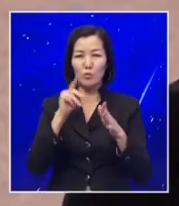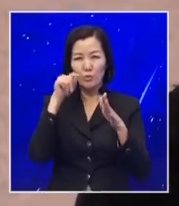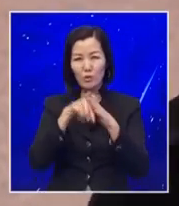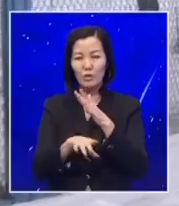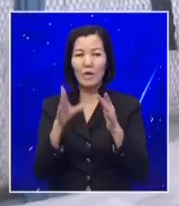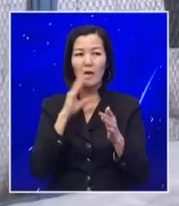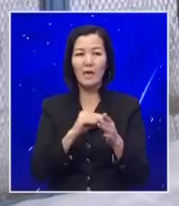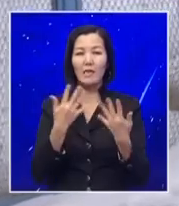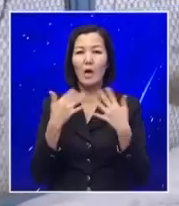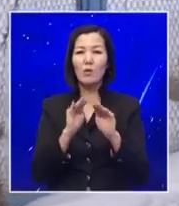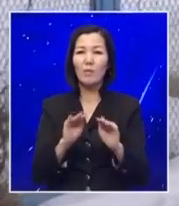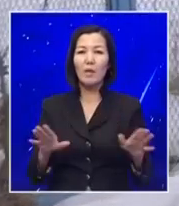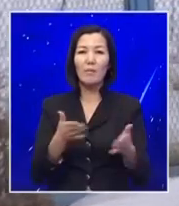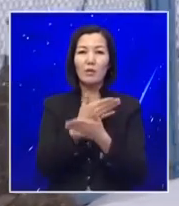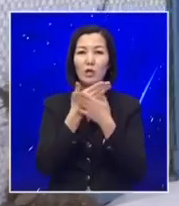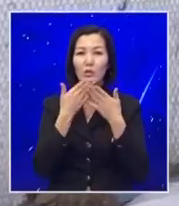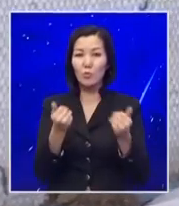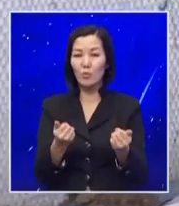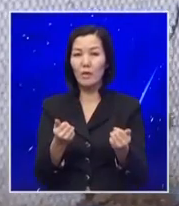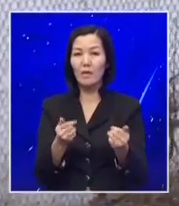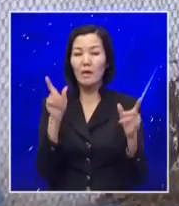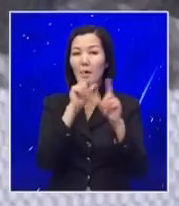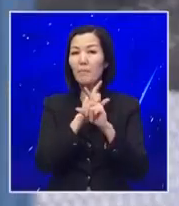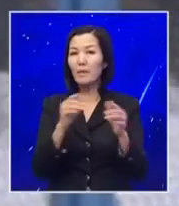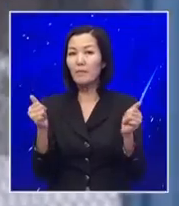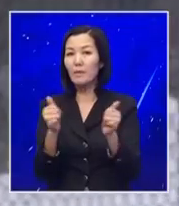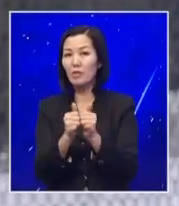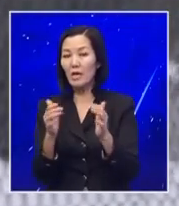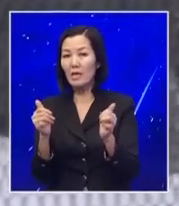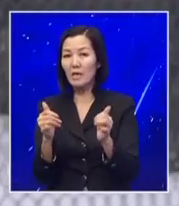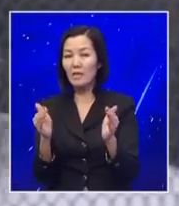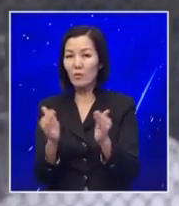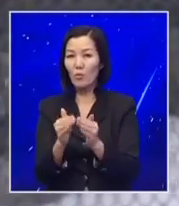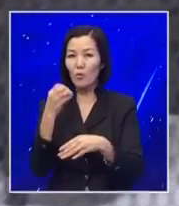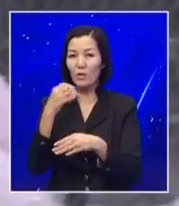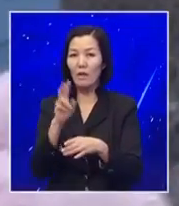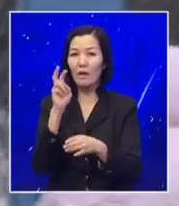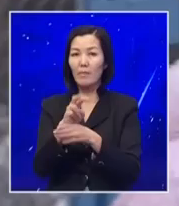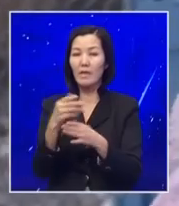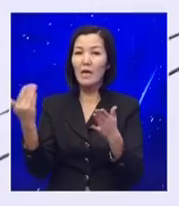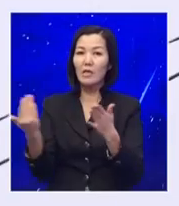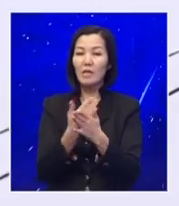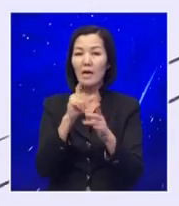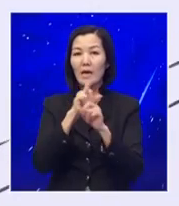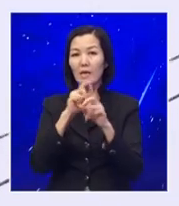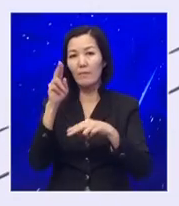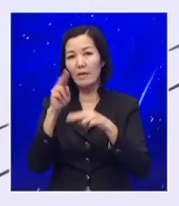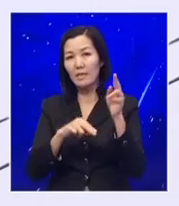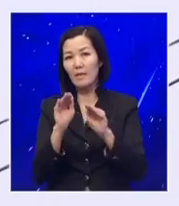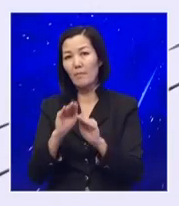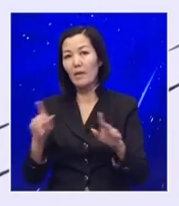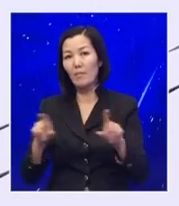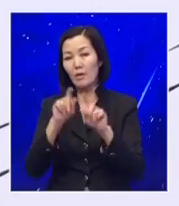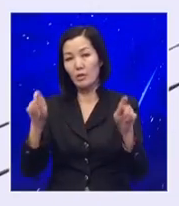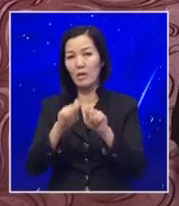ағады. Ауылда балабақша да жоқ. Бүлдіршіндер мектептің шағын орталығына барады. Дегенмен жаңа ғимарат салынса, тәрбие ошағы